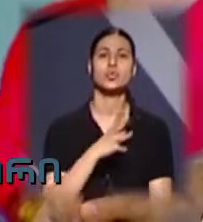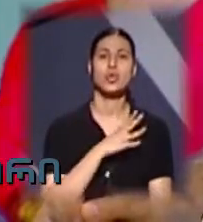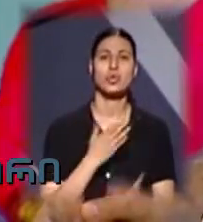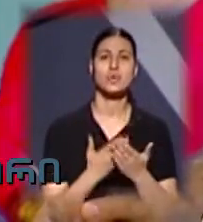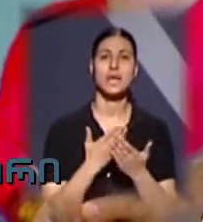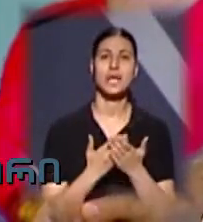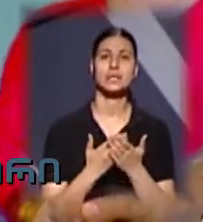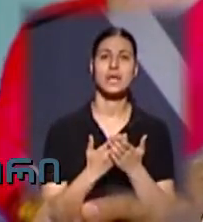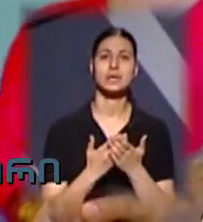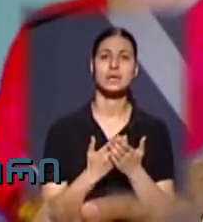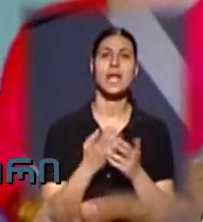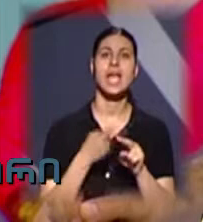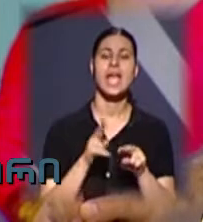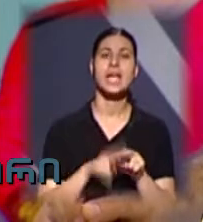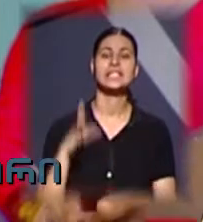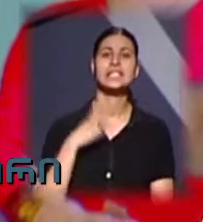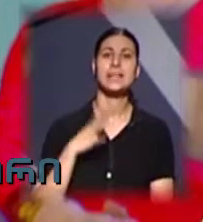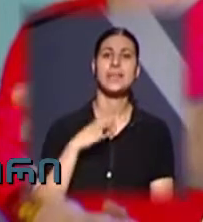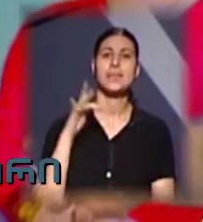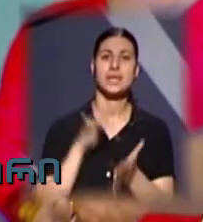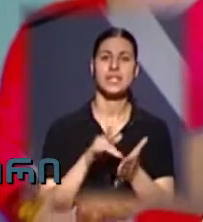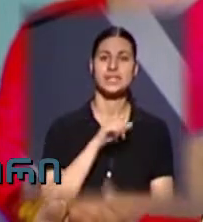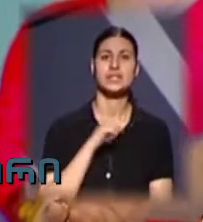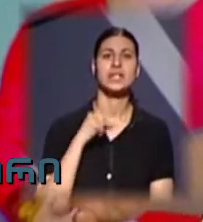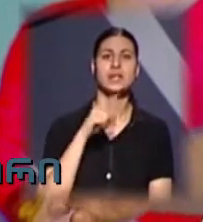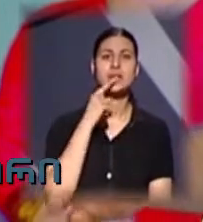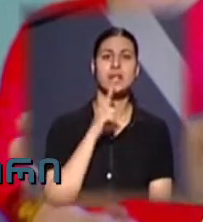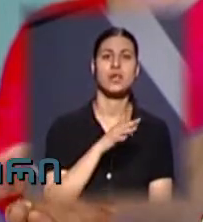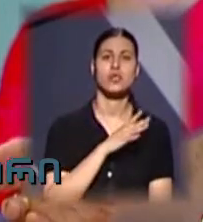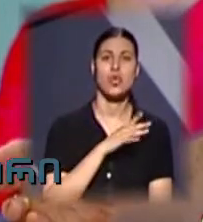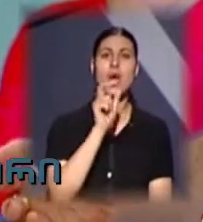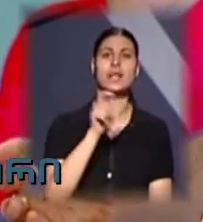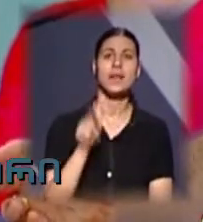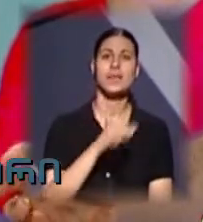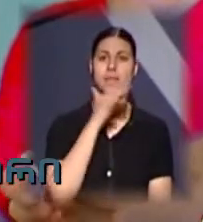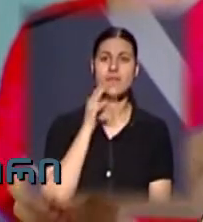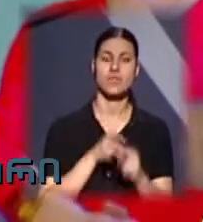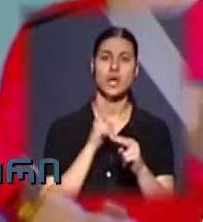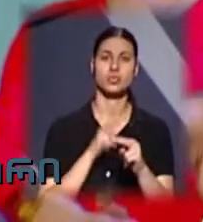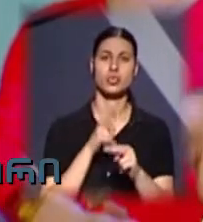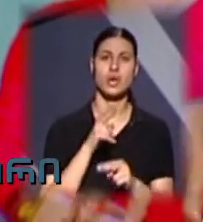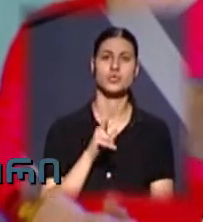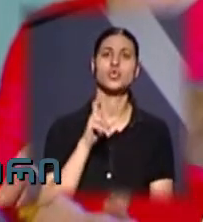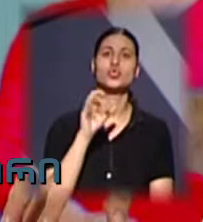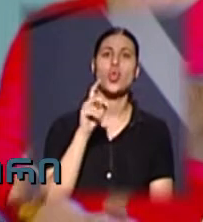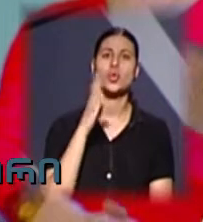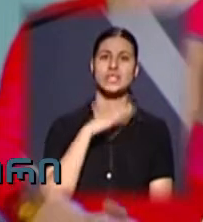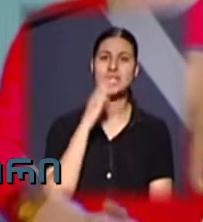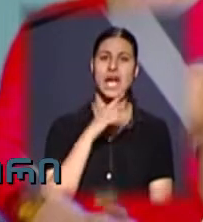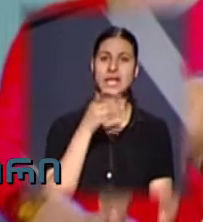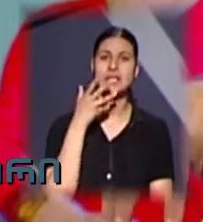წარმოიდგინეთ ეს თბილისის თქვენ რაც ბძანეთ ეს ადამი აწუხებს ბევრ ადამიანს ხო ჯორჯენ უოთერენ